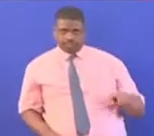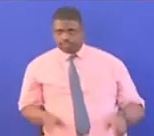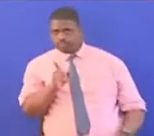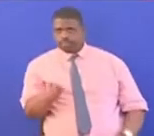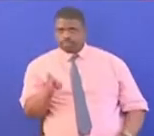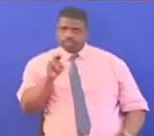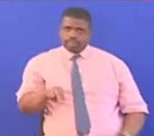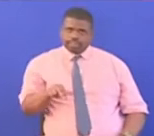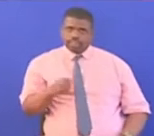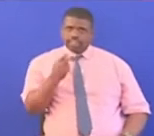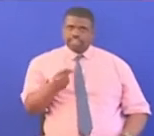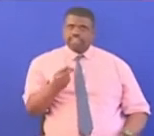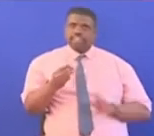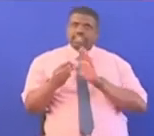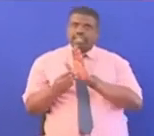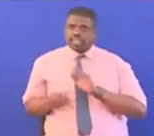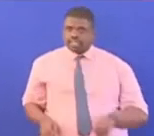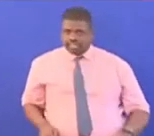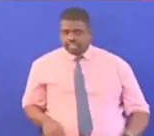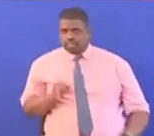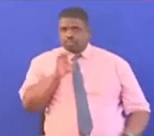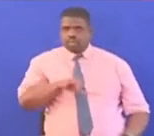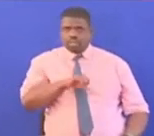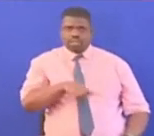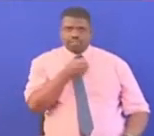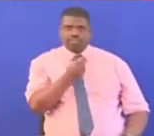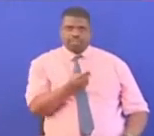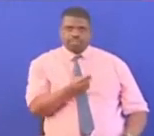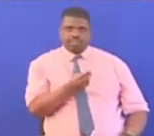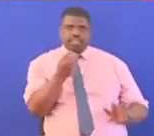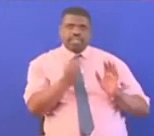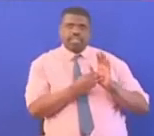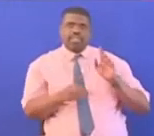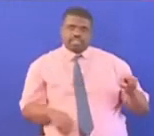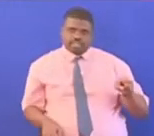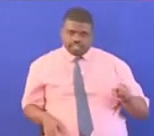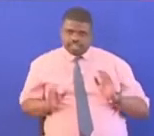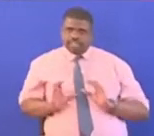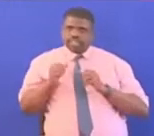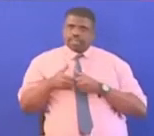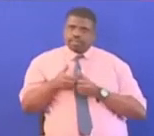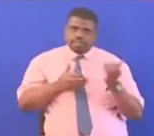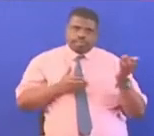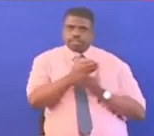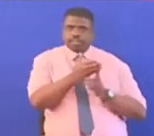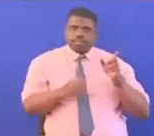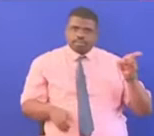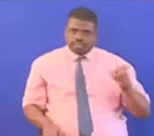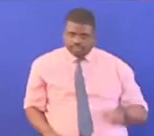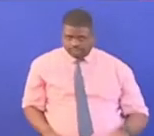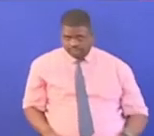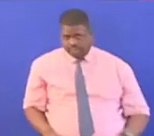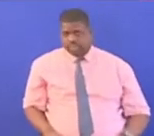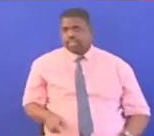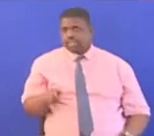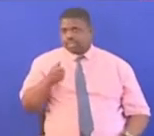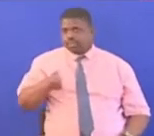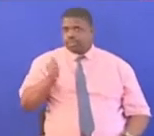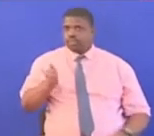namba 28 ya mwaka 2008 kamati imethibitisha na wewe mwenyewe